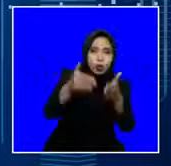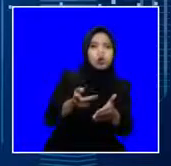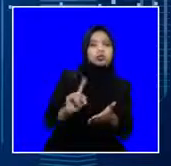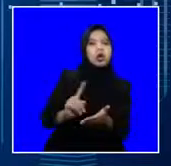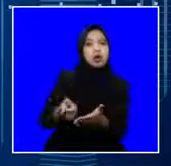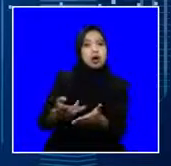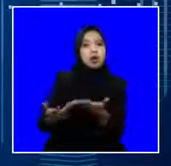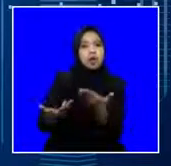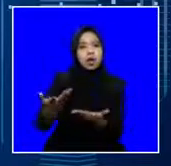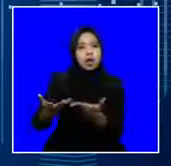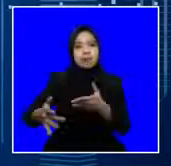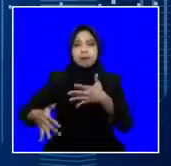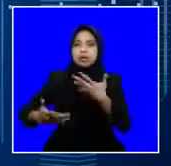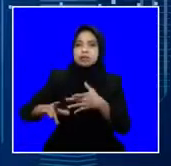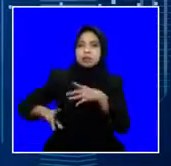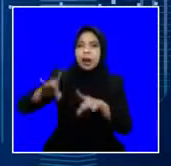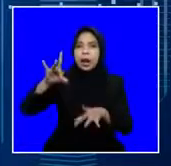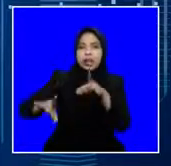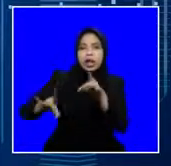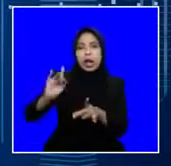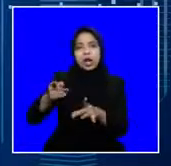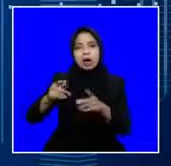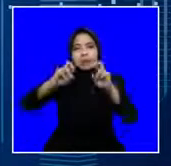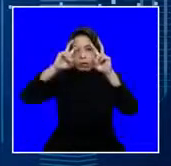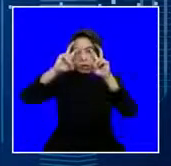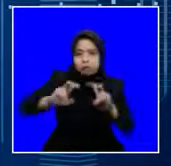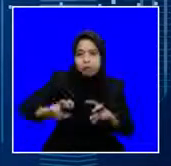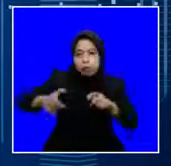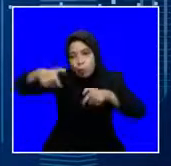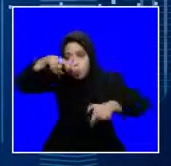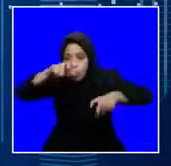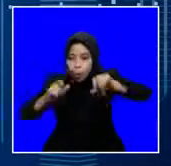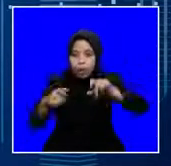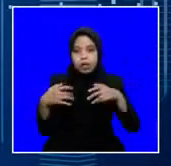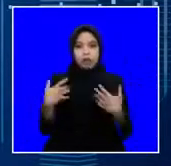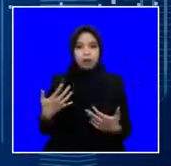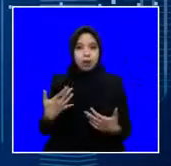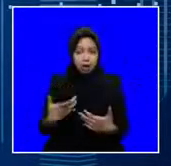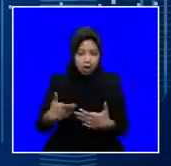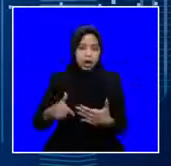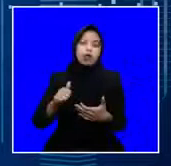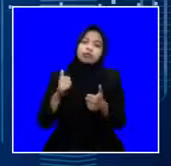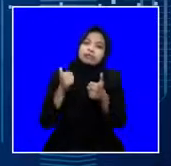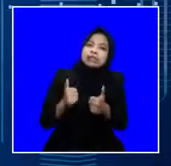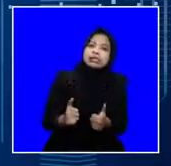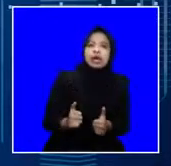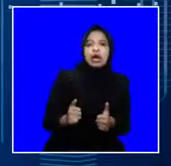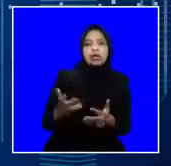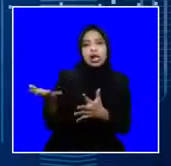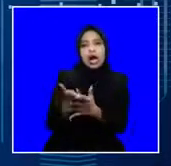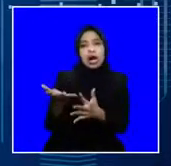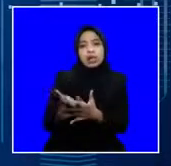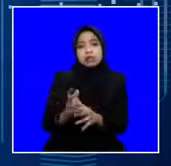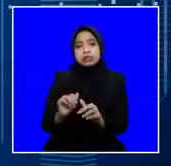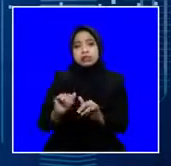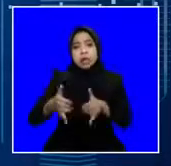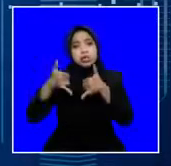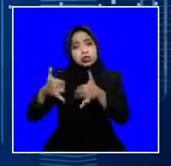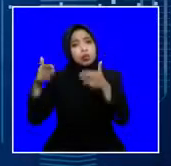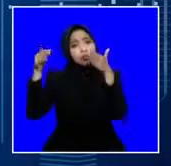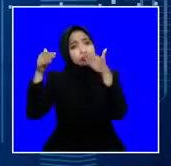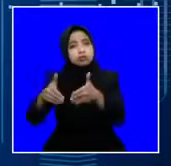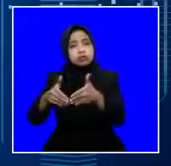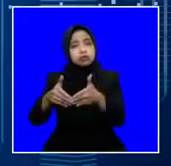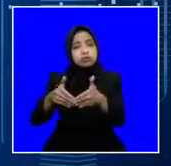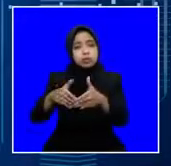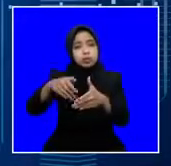bidang manajerial, atau di bidang science atau apa, yang bisa diambil dan harusnya itu juga disediakan beasiswa untuk